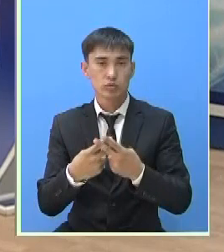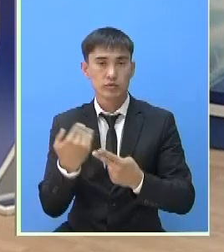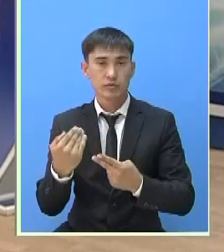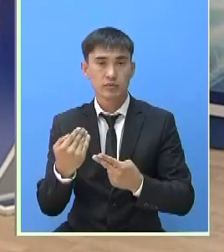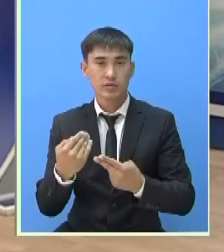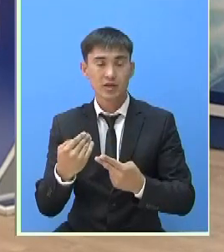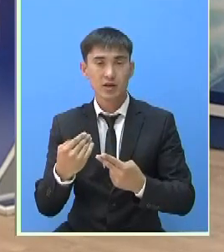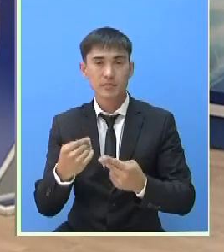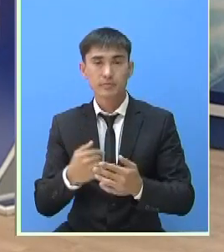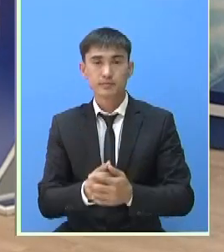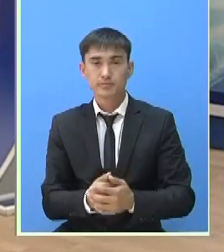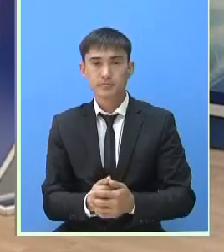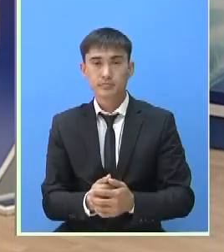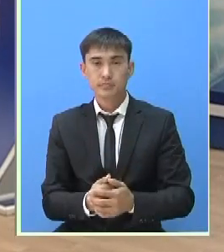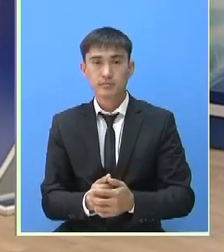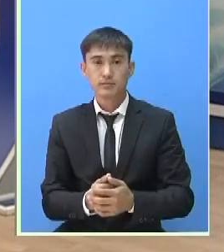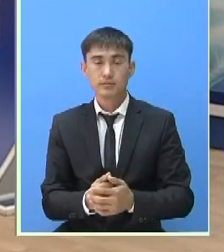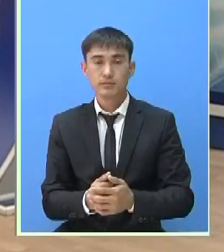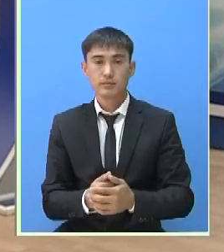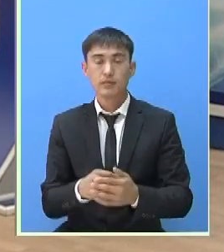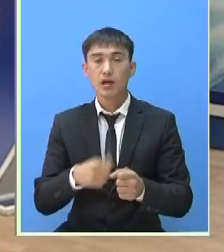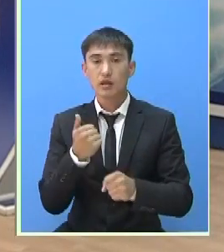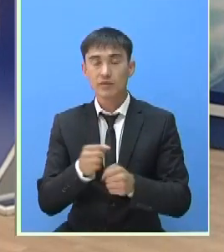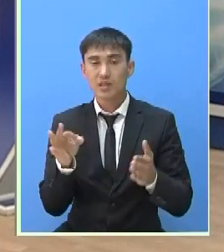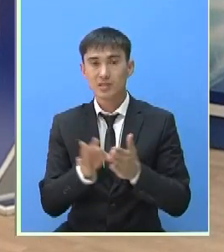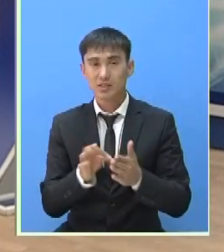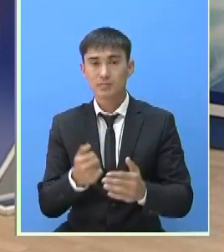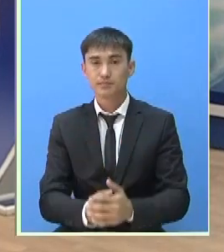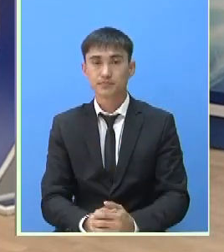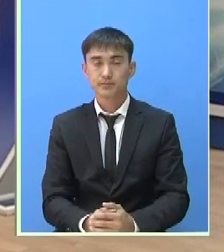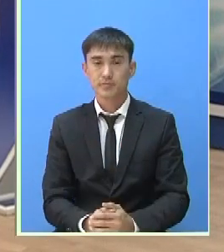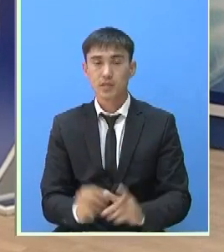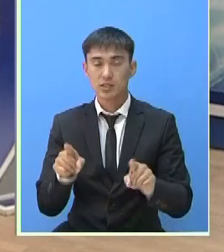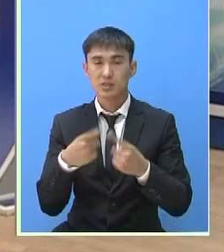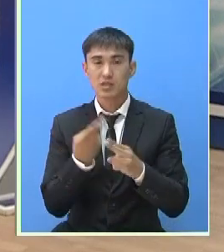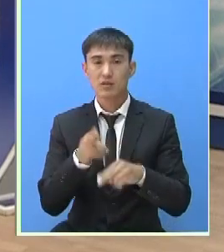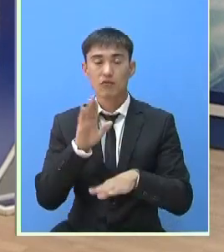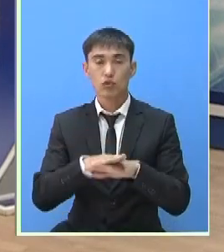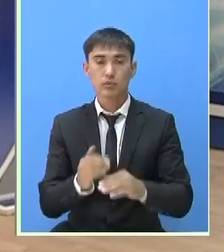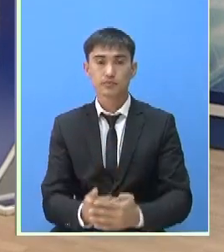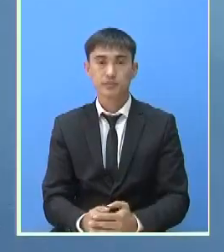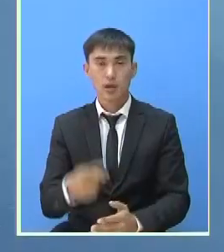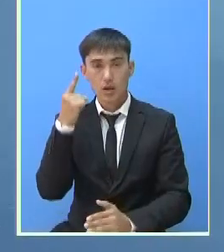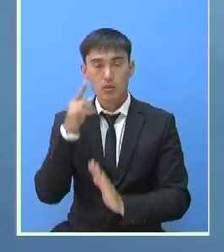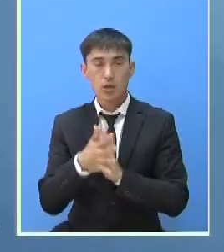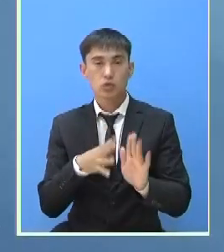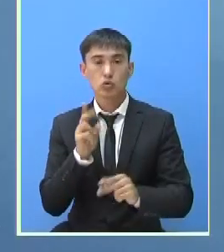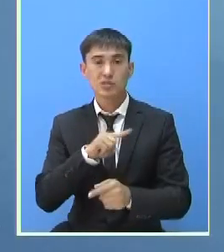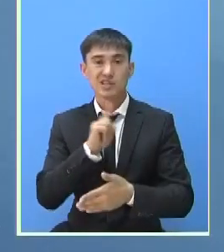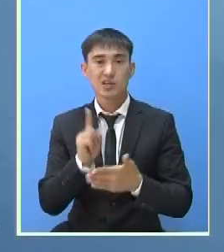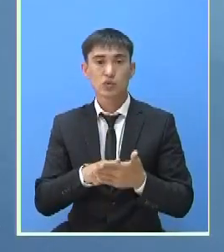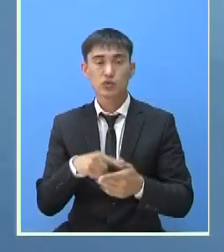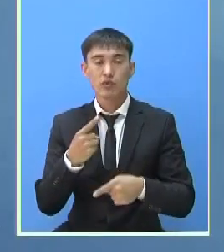отбывающих наказание в виде исправительных работ. Угу. Вот основная цель создания данного фонда. Понятно, что следующий